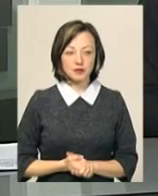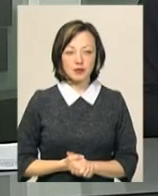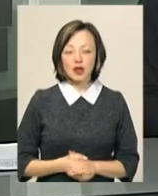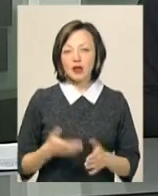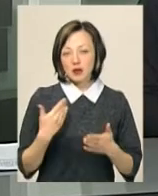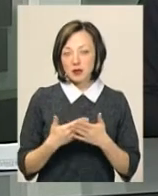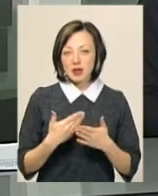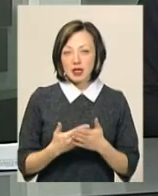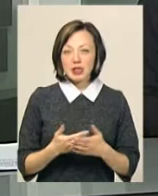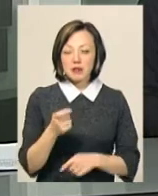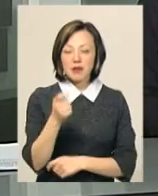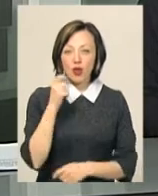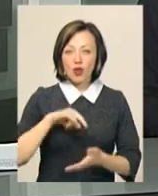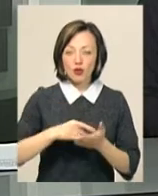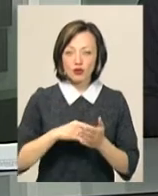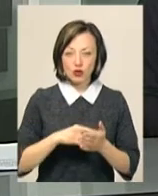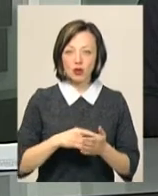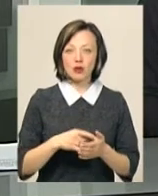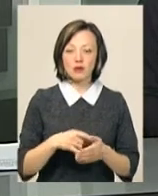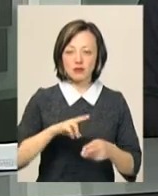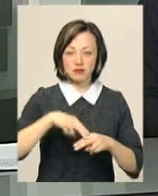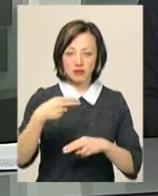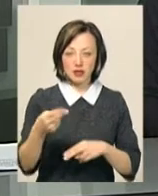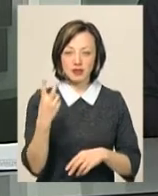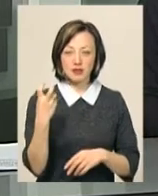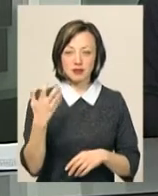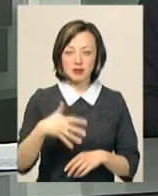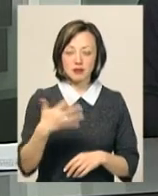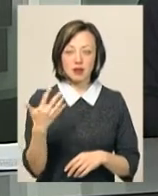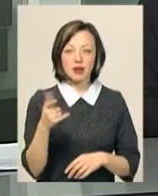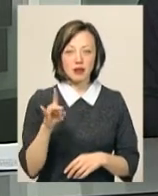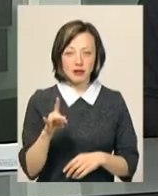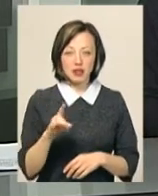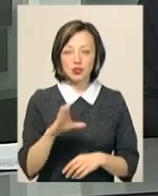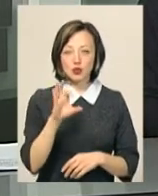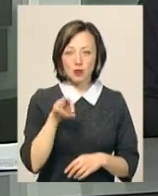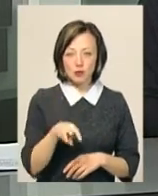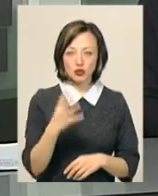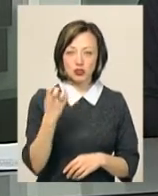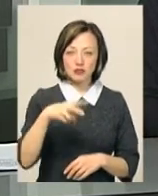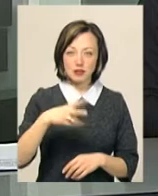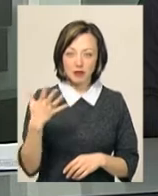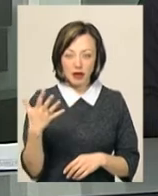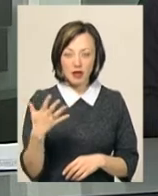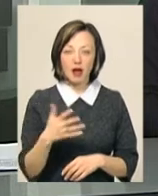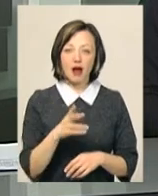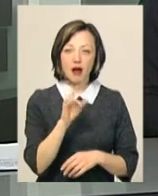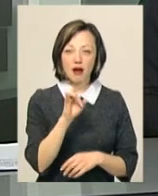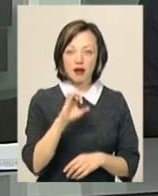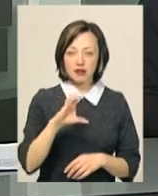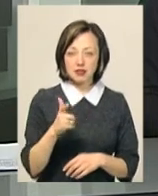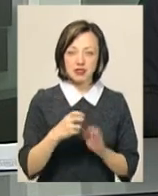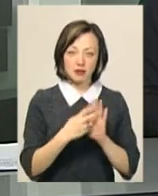До прикладу, за пійманого товстолоба рибалці доведеться відшкодувати 255 гривень, за сома – 425 гривень, за карася –